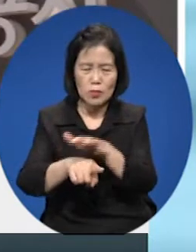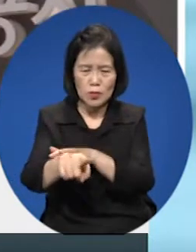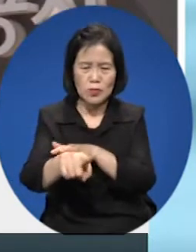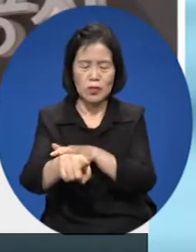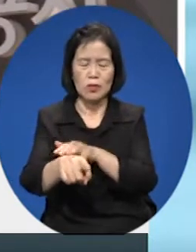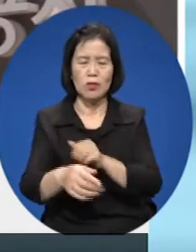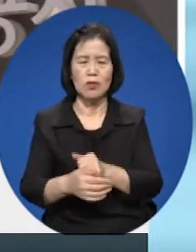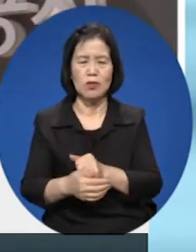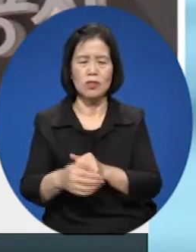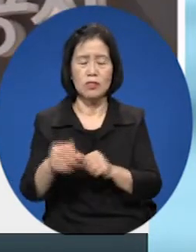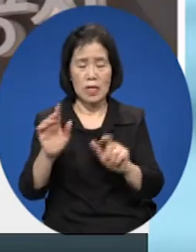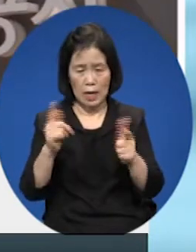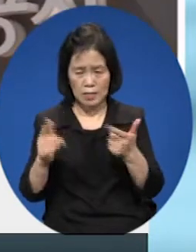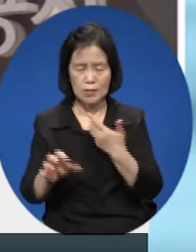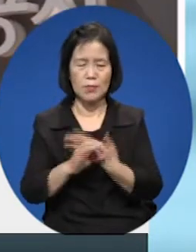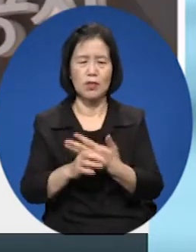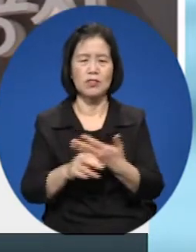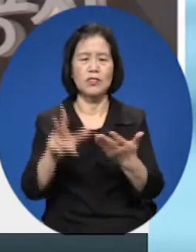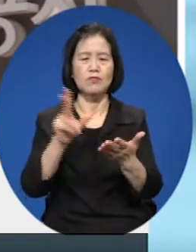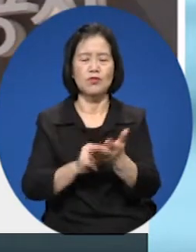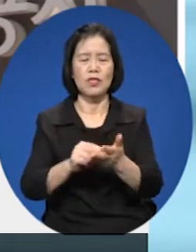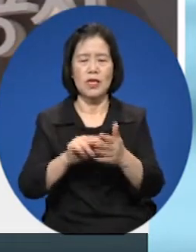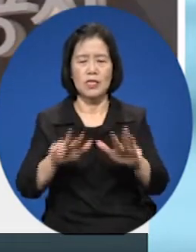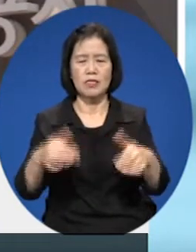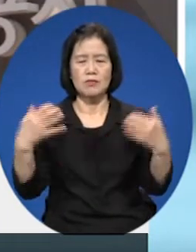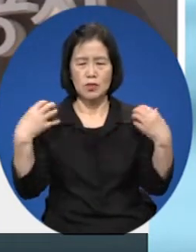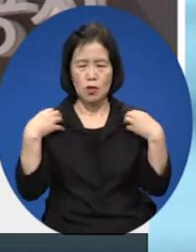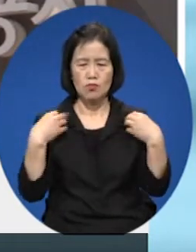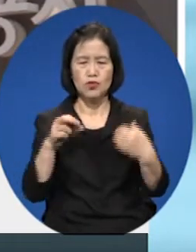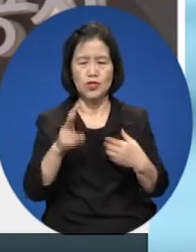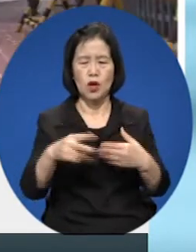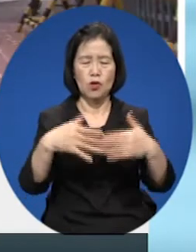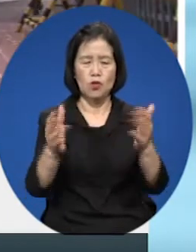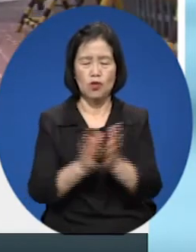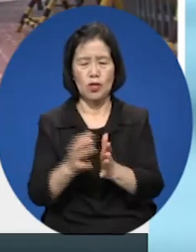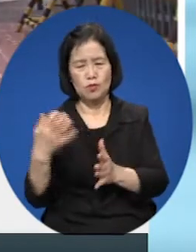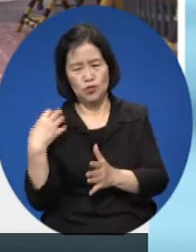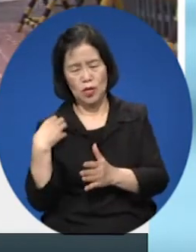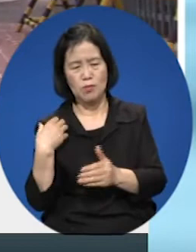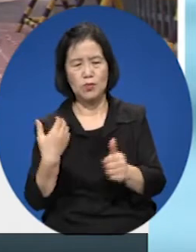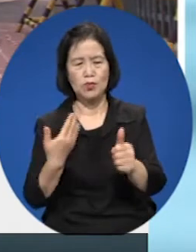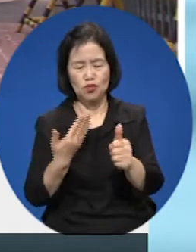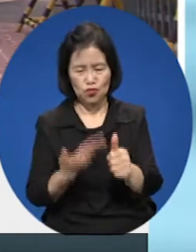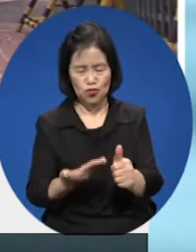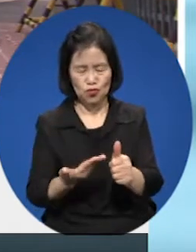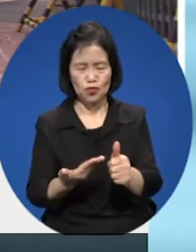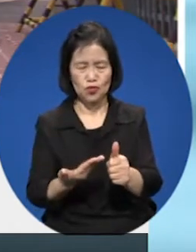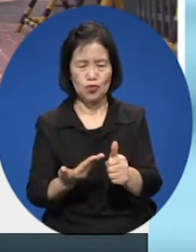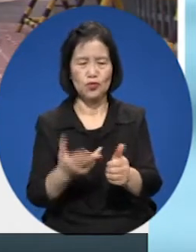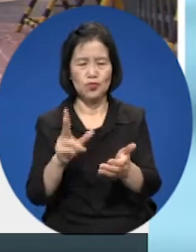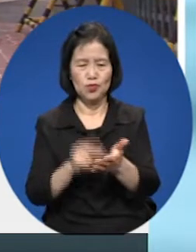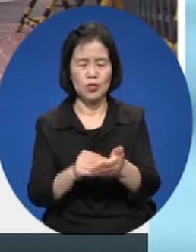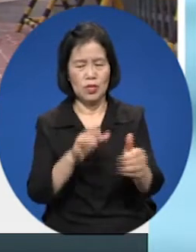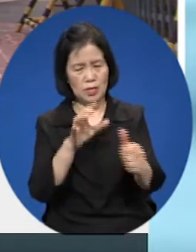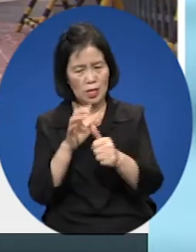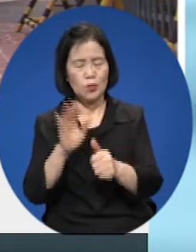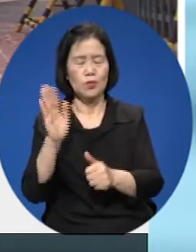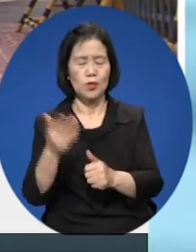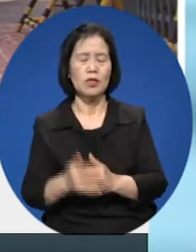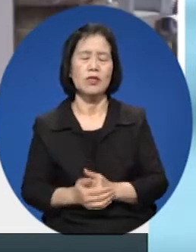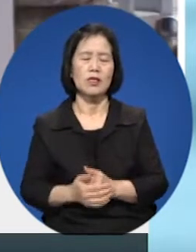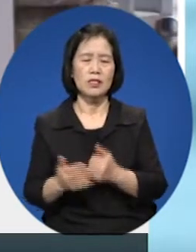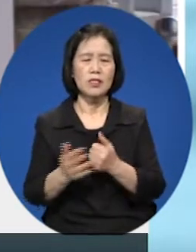않으면 이 문제가 현 정부나 여권의 상당히 부담되는 전과 어떤 이슈로 작용할 가능성이 있기 때 마 그런